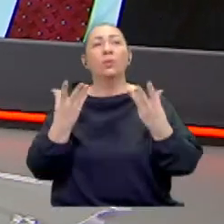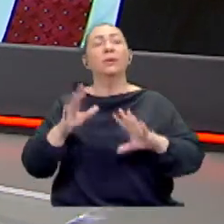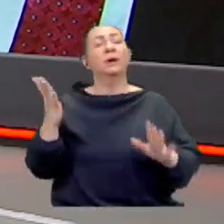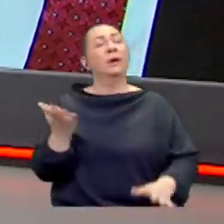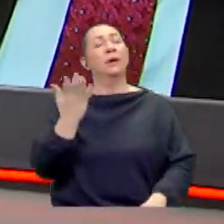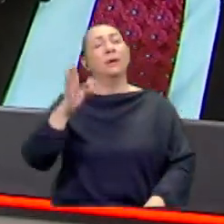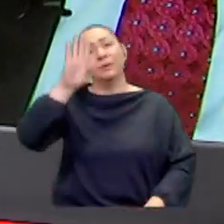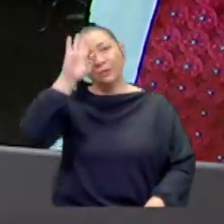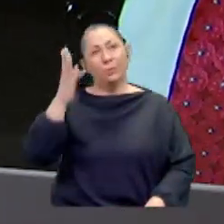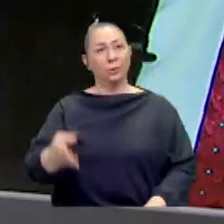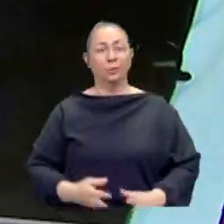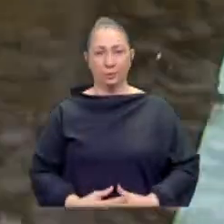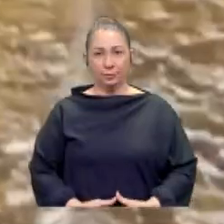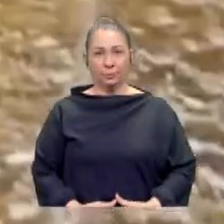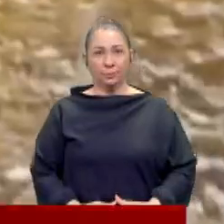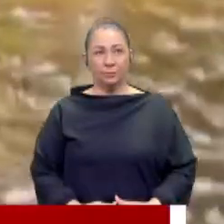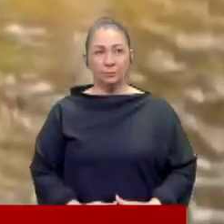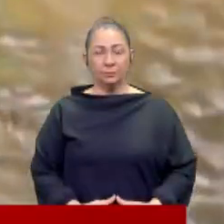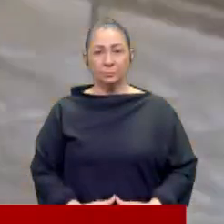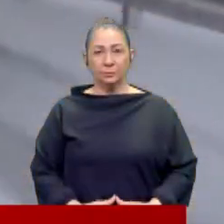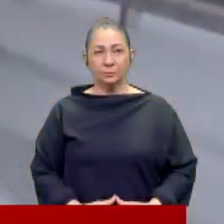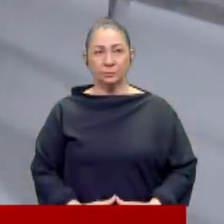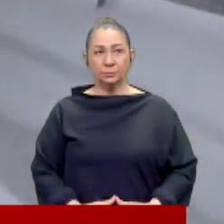İstanbul abone ol